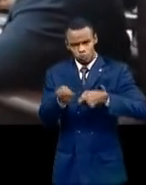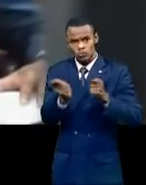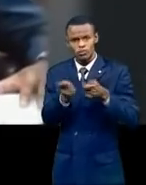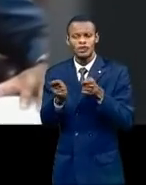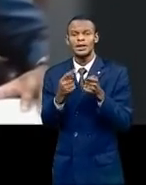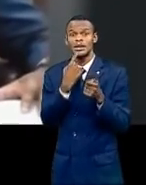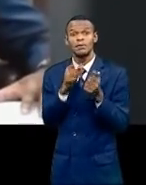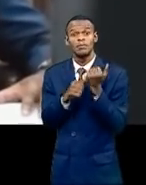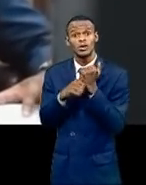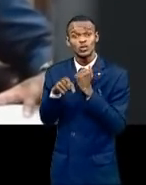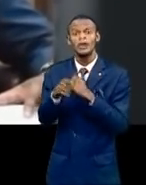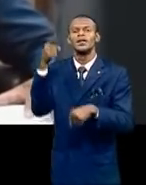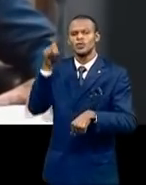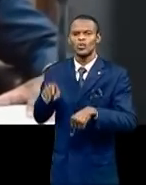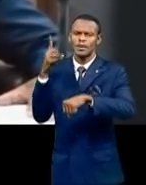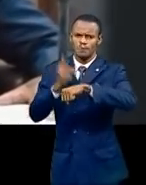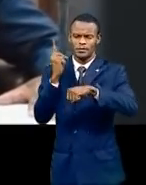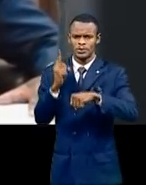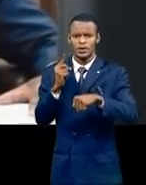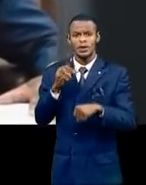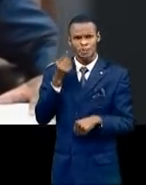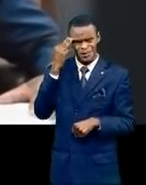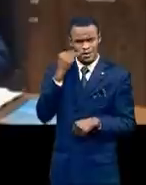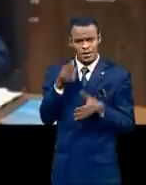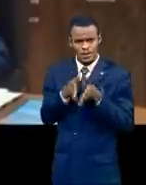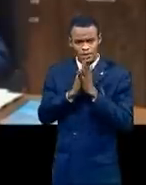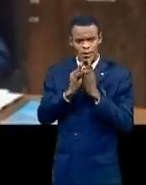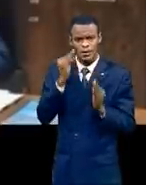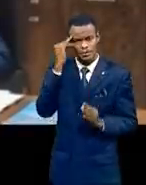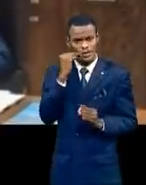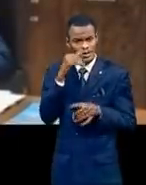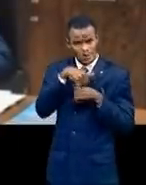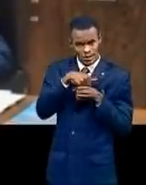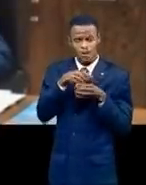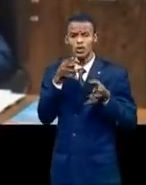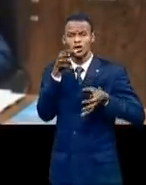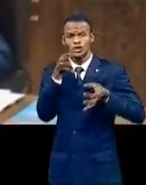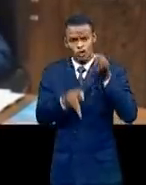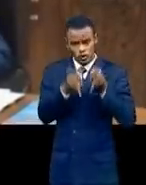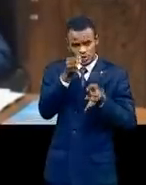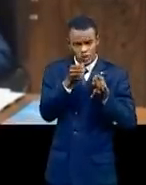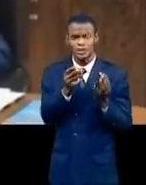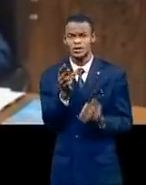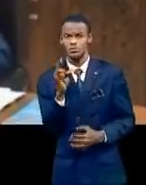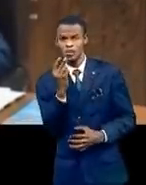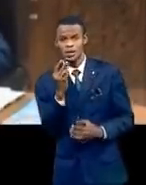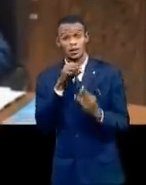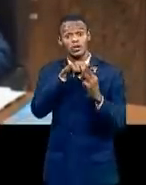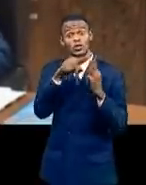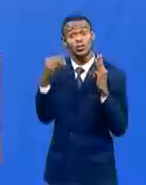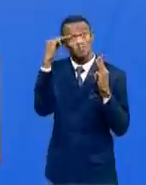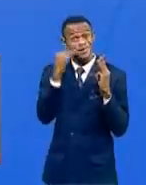invité les ministres en charge de l'Intérieur, de la Justice et des Mines à prendre des